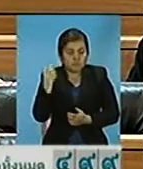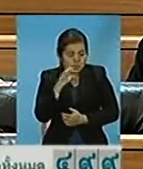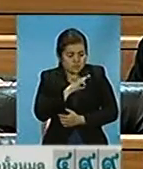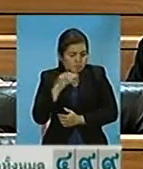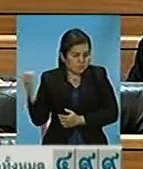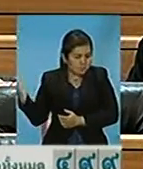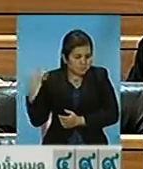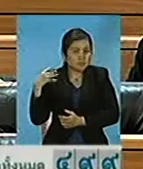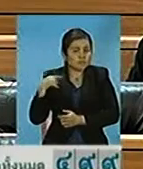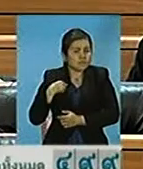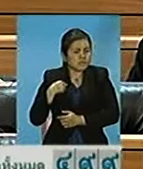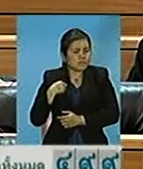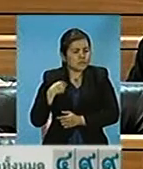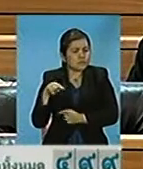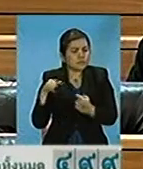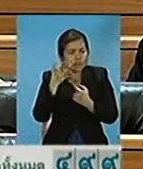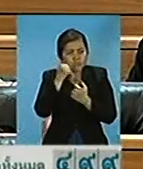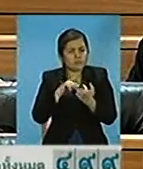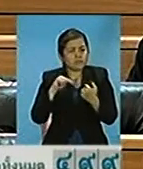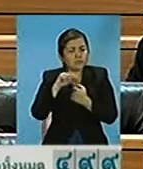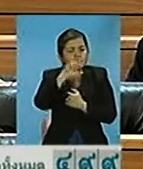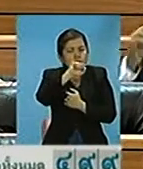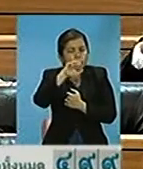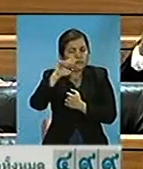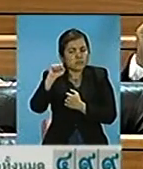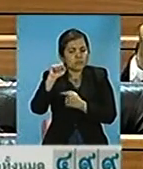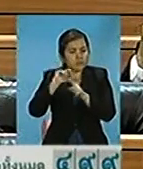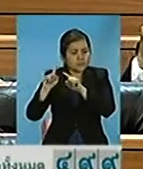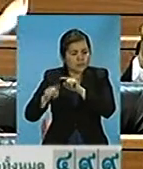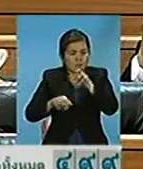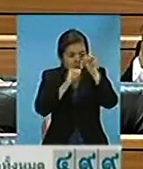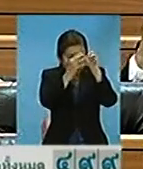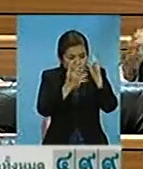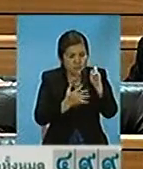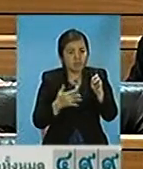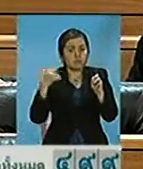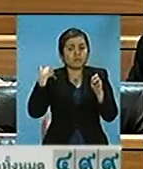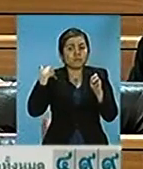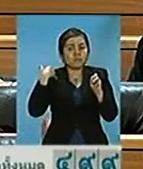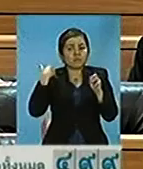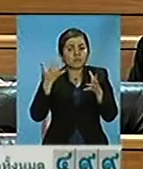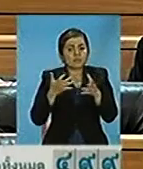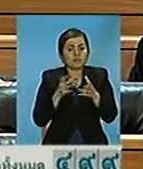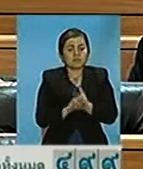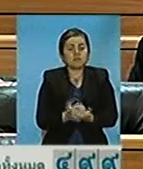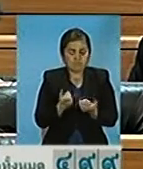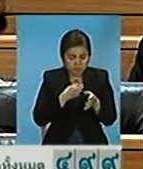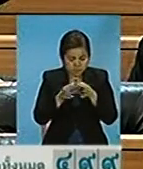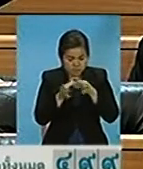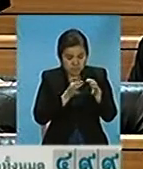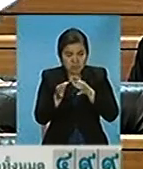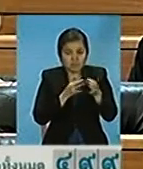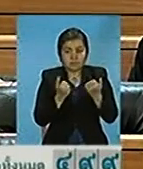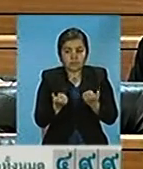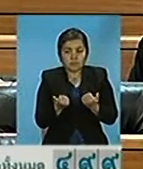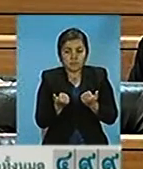อกผมว่าเอ๊ะทำไมสสสมบูรณ์อภิปรายซะทุกมาตราเลยผมกำลังจะกลับบ้านกันผมเรียนอย่างนี้ท่านประธานครับ คือท่